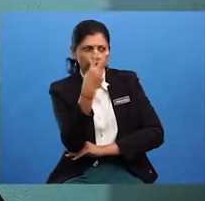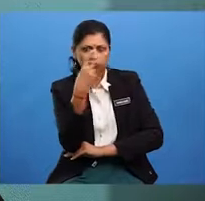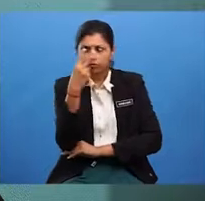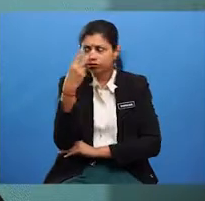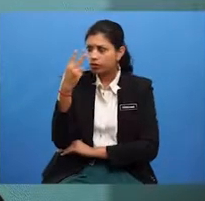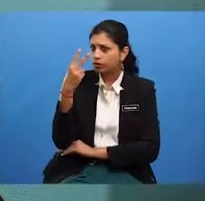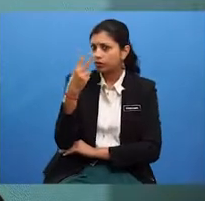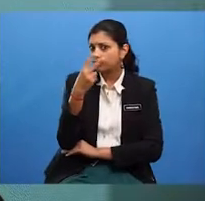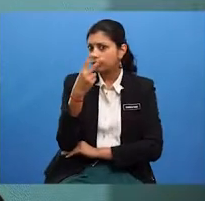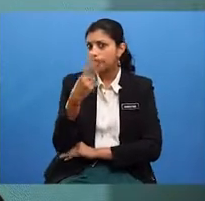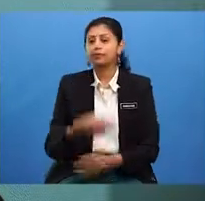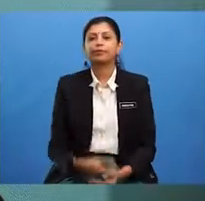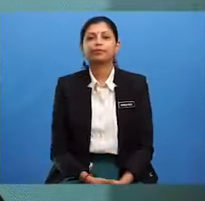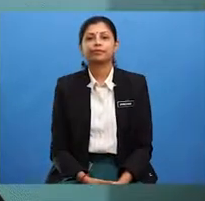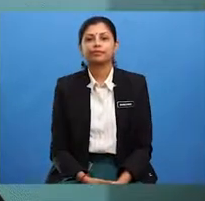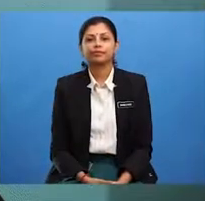kamu.